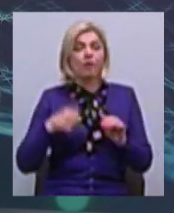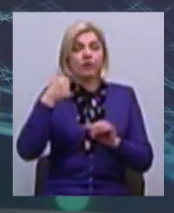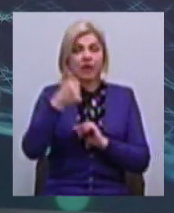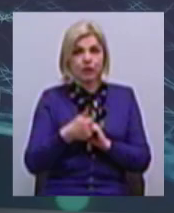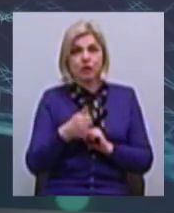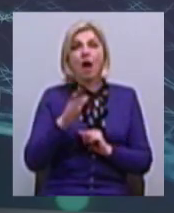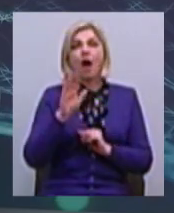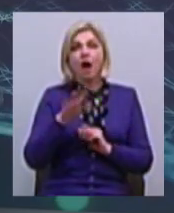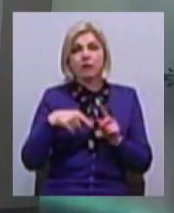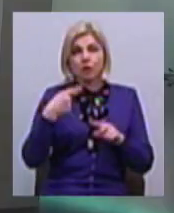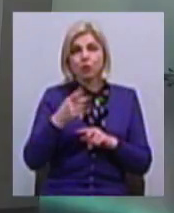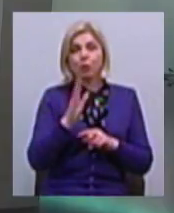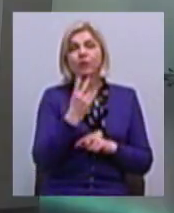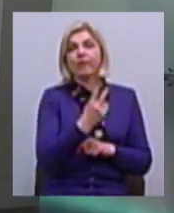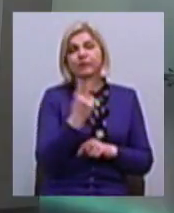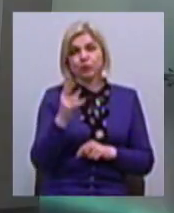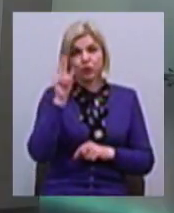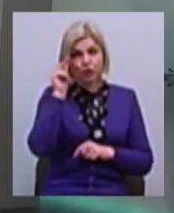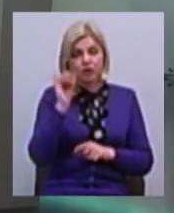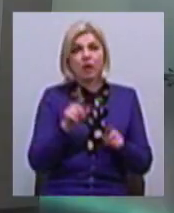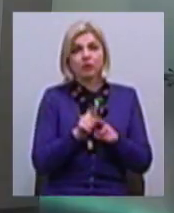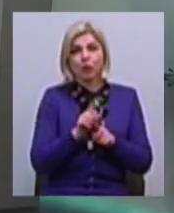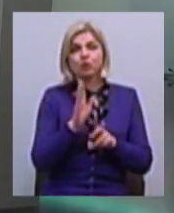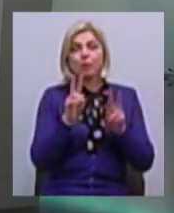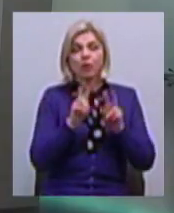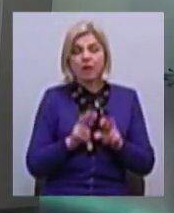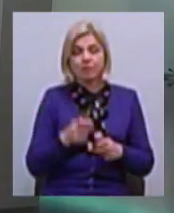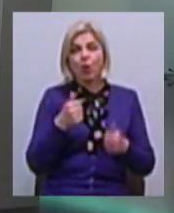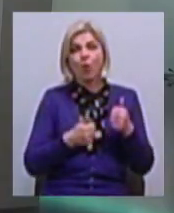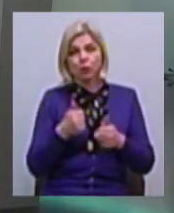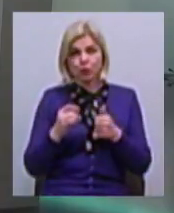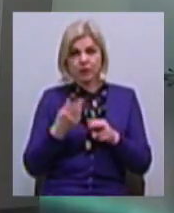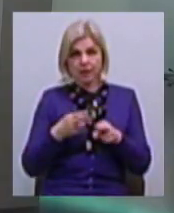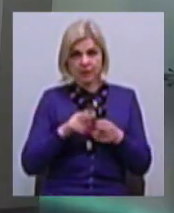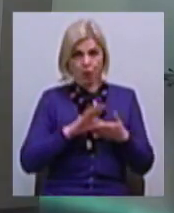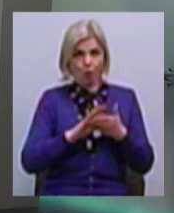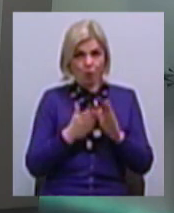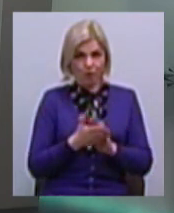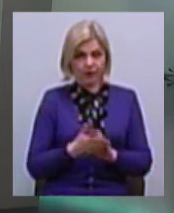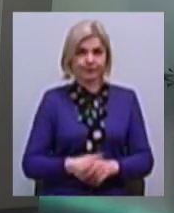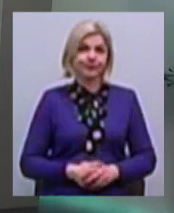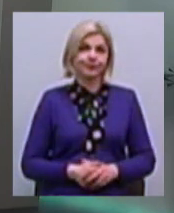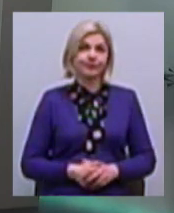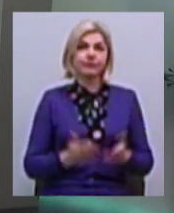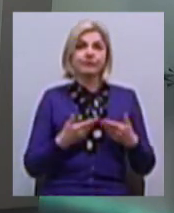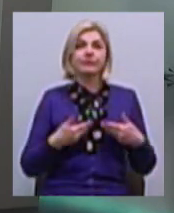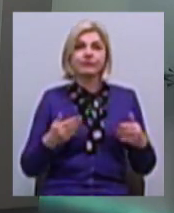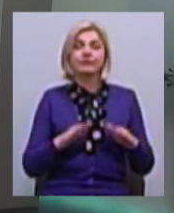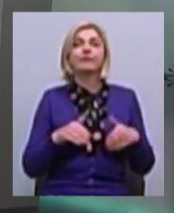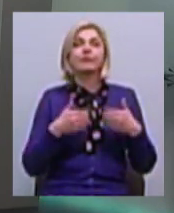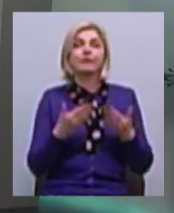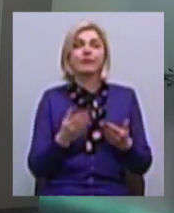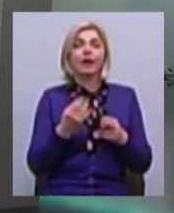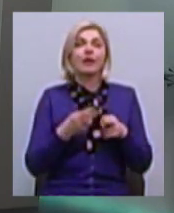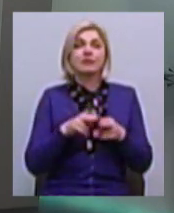буде 22 числа, і також будуть розглядатися конкурсні ці умови, проєкт конкурсних умов. Ми запропонували, і